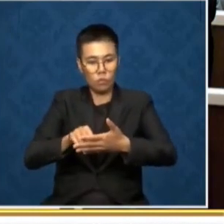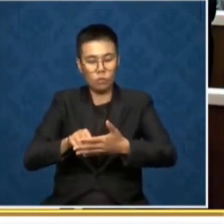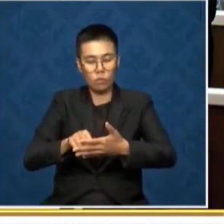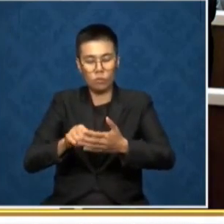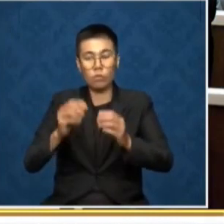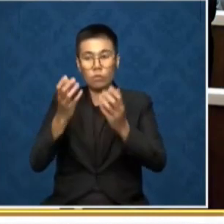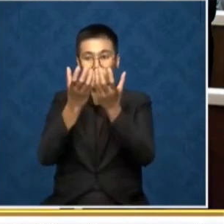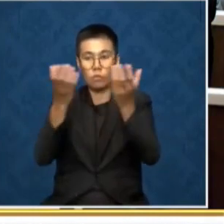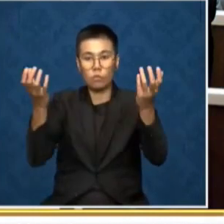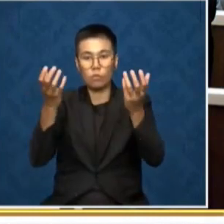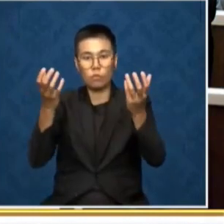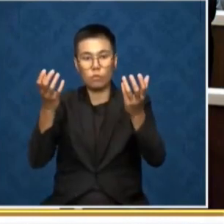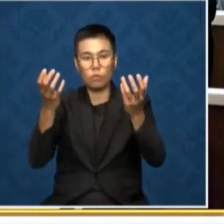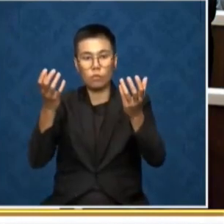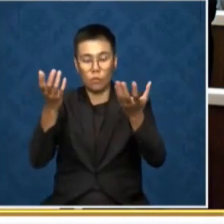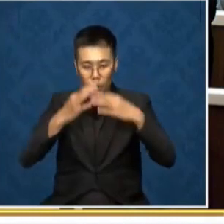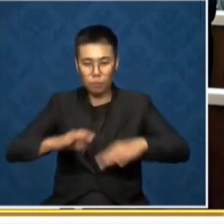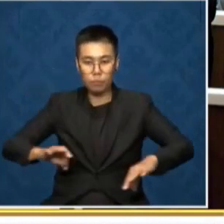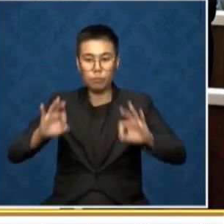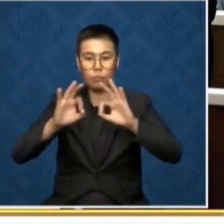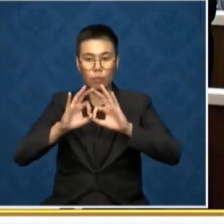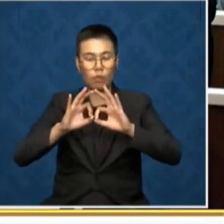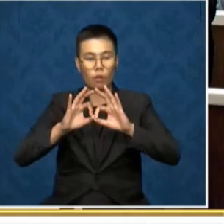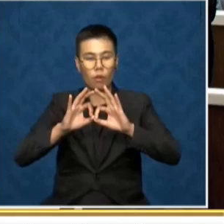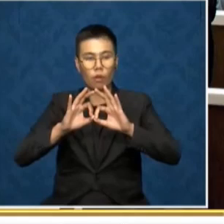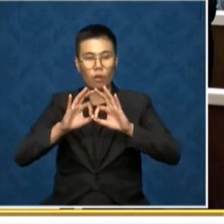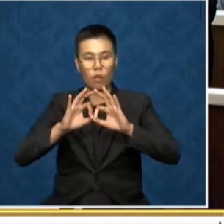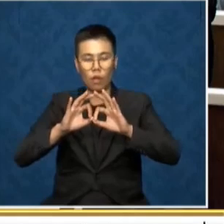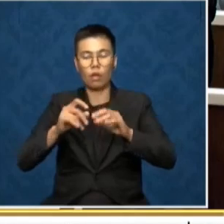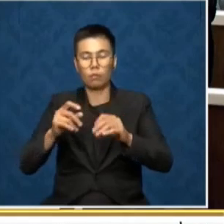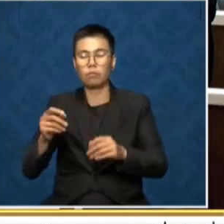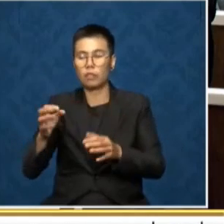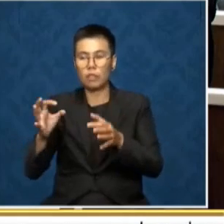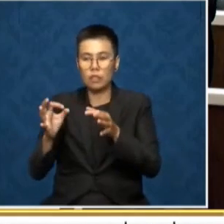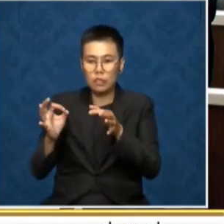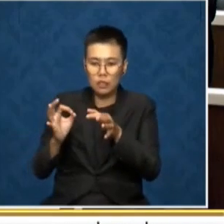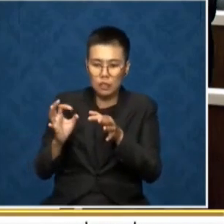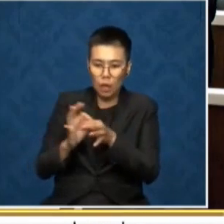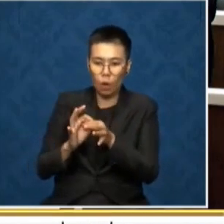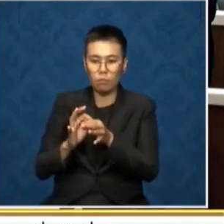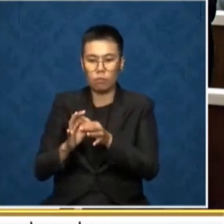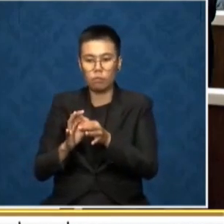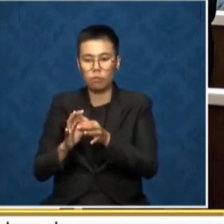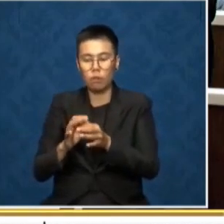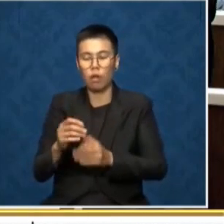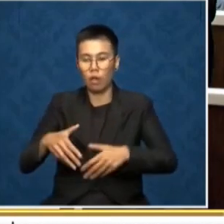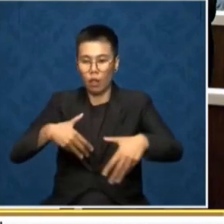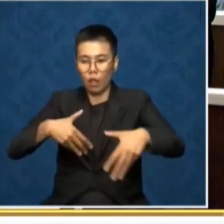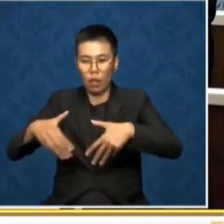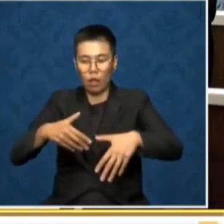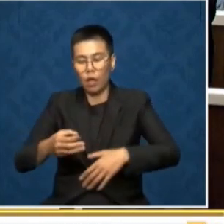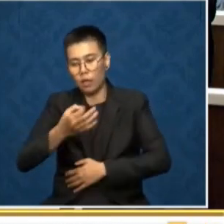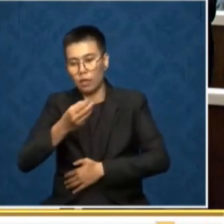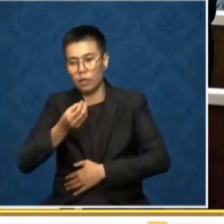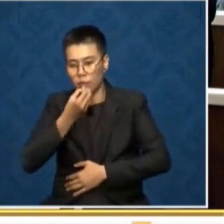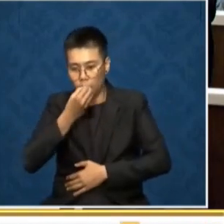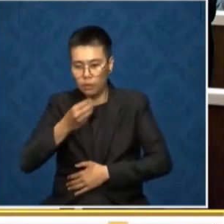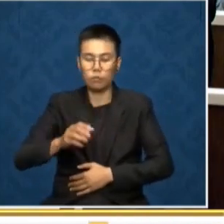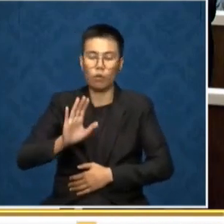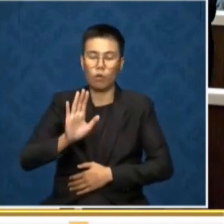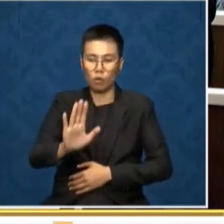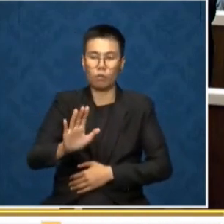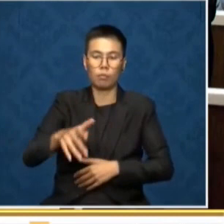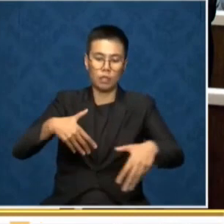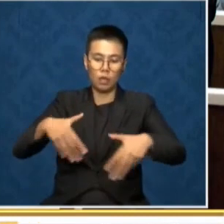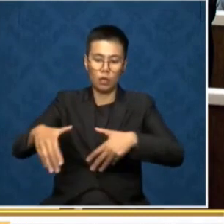ก็มีความสัมพันธ์สำคัญไม่แพ้กว่าเรื่องปากท้องหรอครับท่านครับผมเห็นหลายท่านในฝ่ายรั